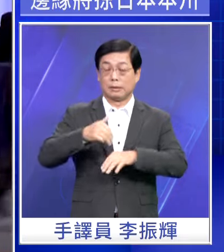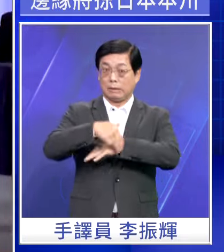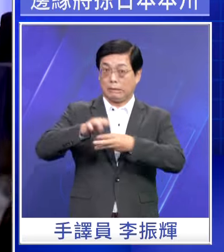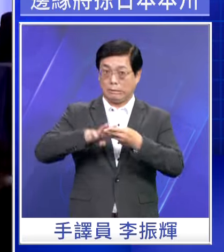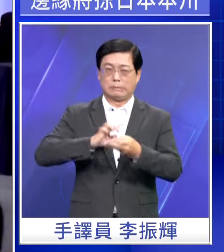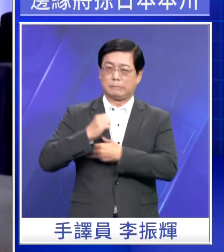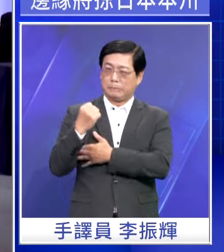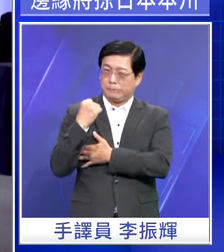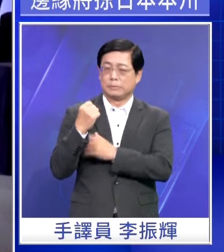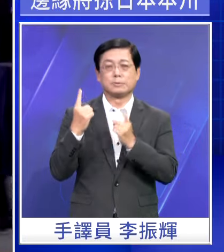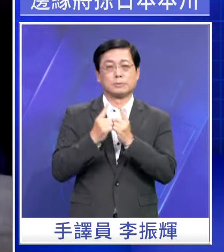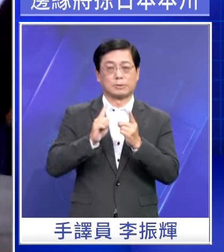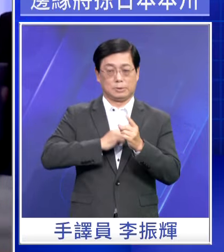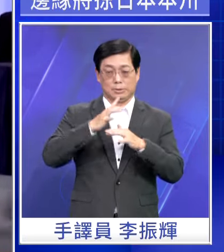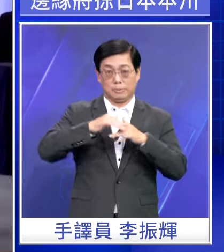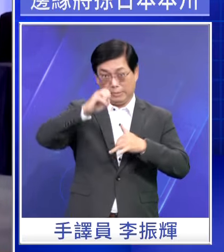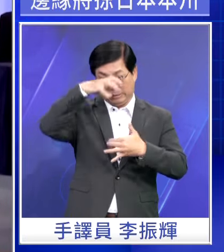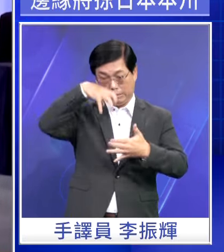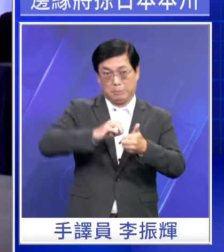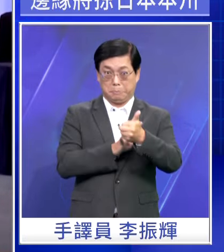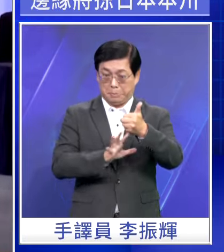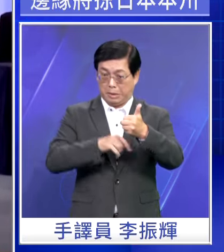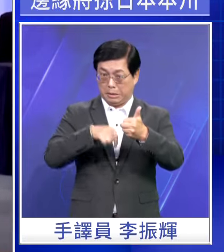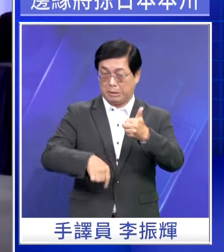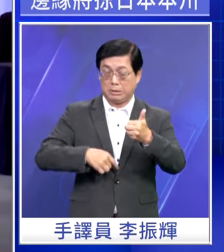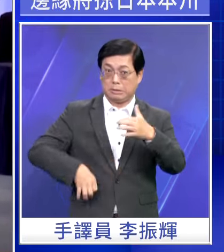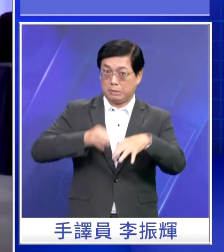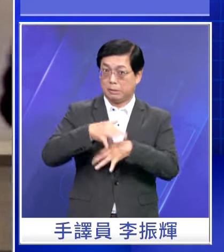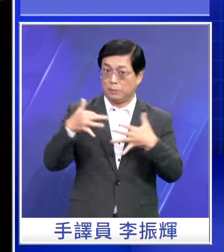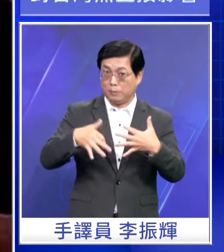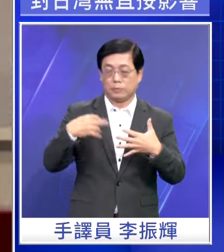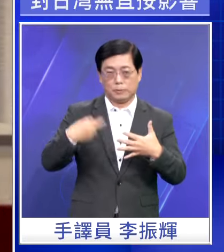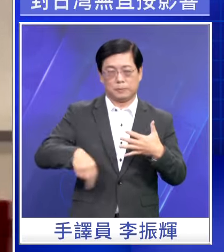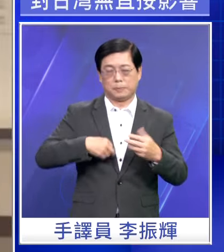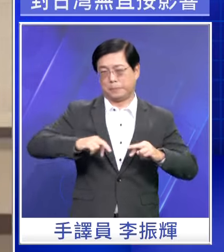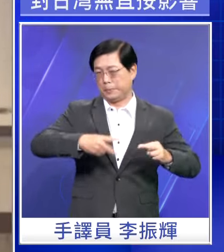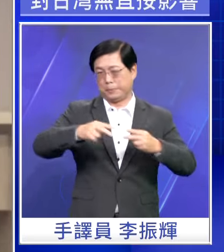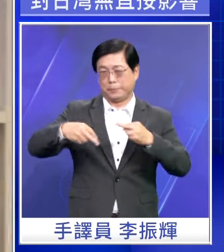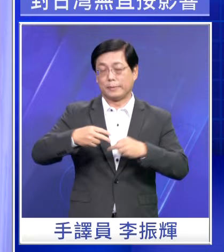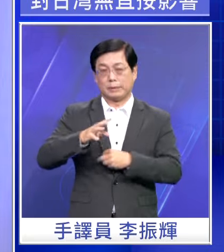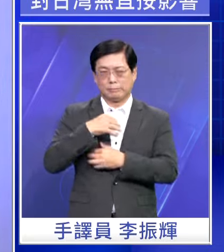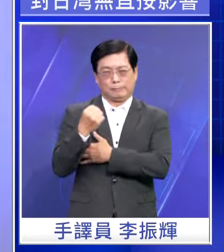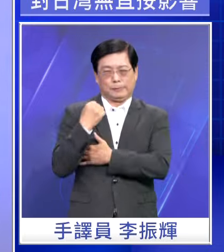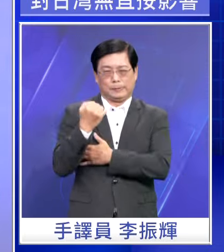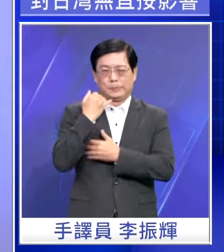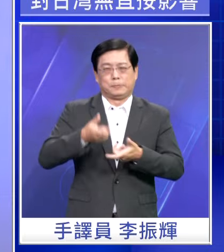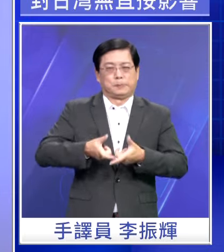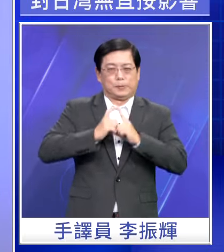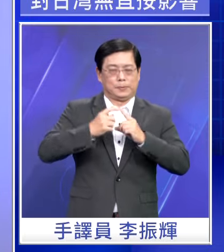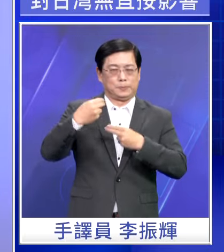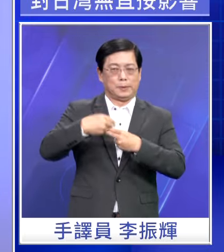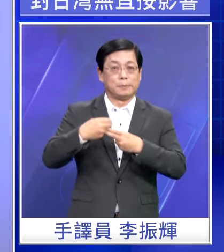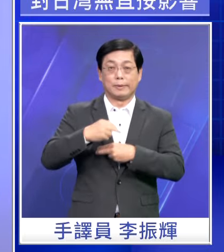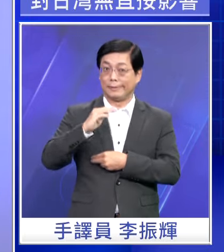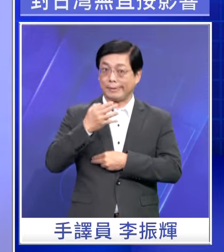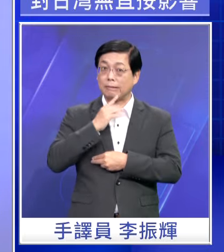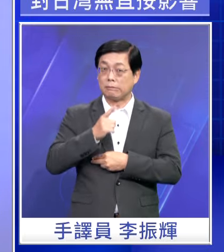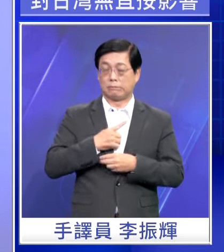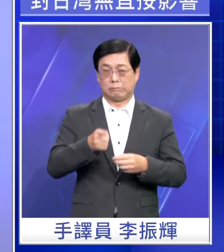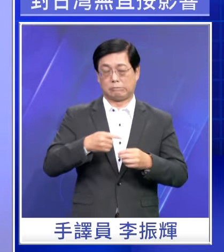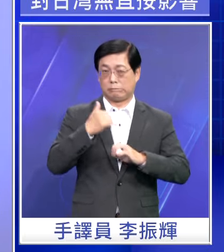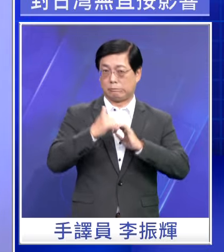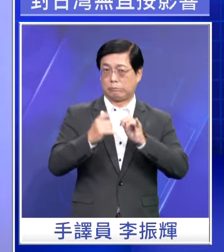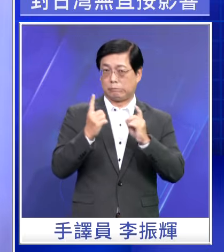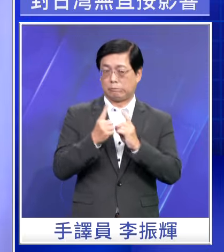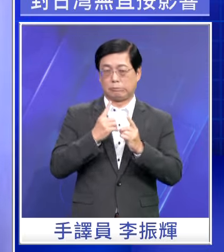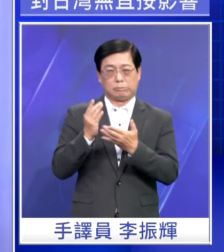在努力对自民党内派阀的政治现金等问题做出一系列改革，力拼挽回政治信任，但舆论对政府的批